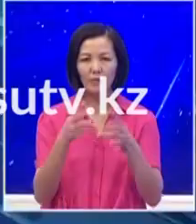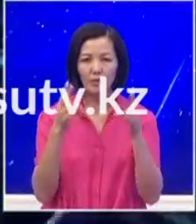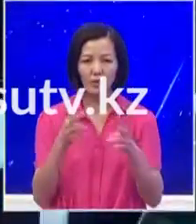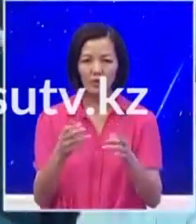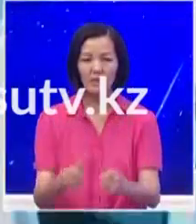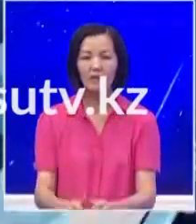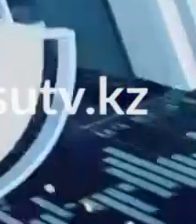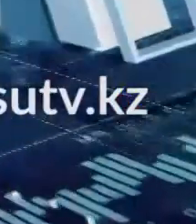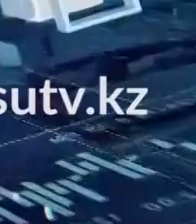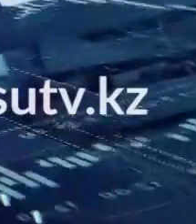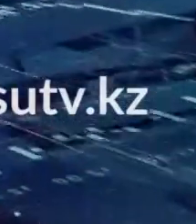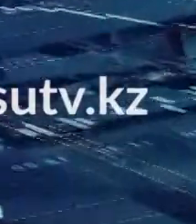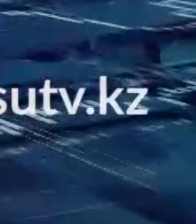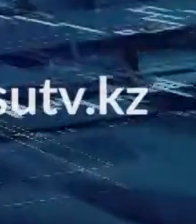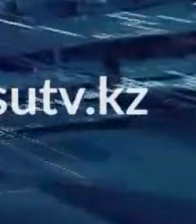происшествий.